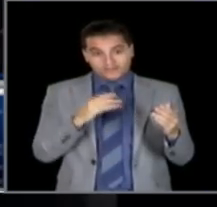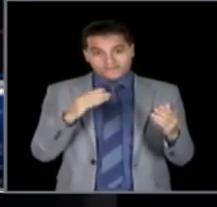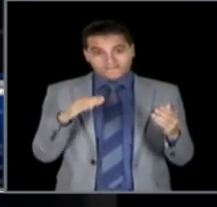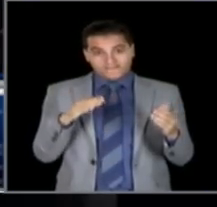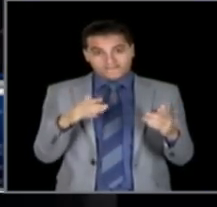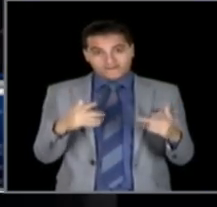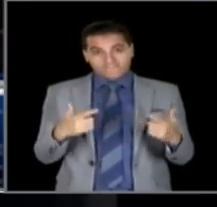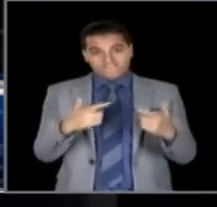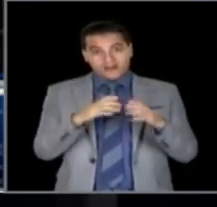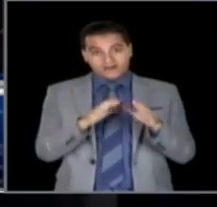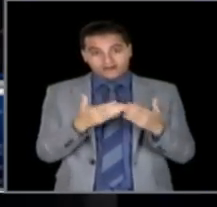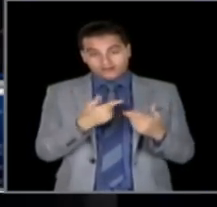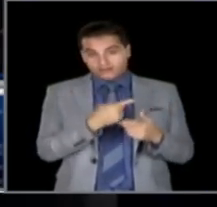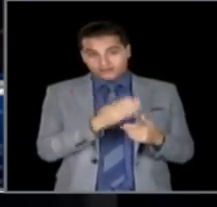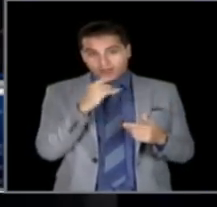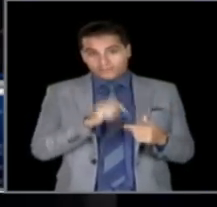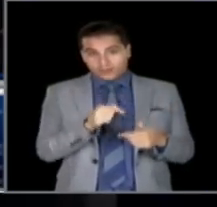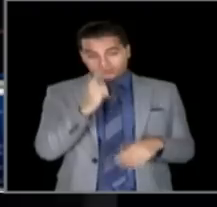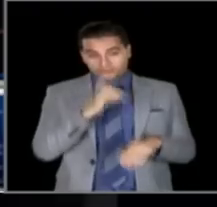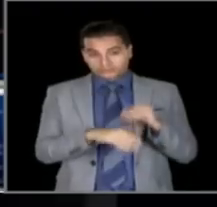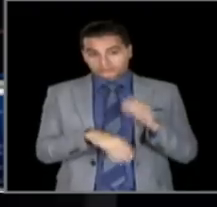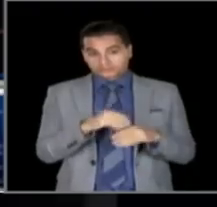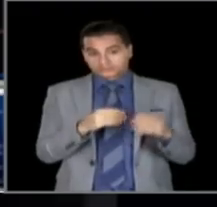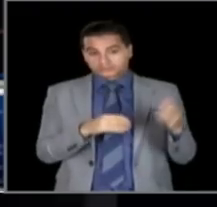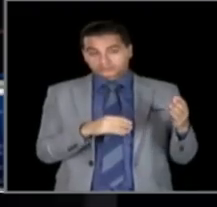فايترز هناخد منكم إجابة حالا.